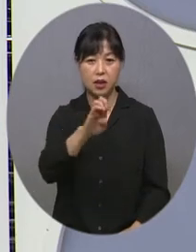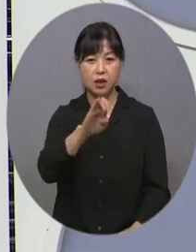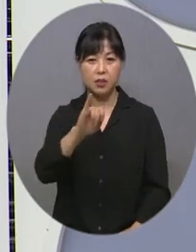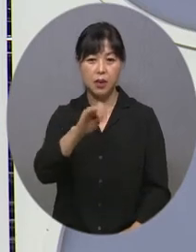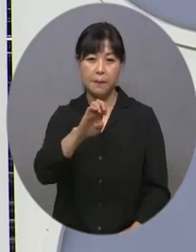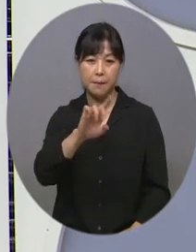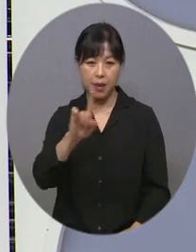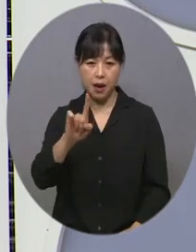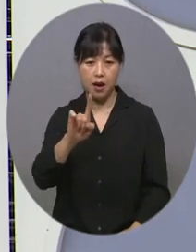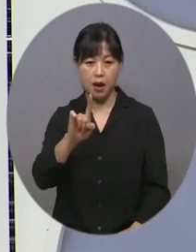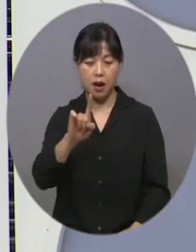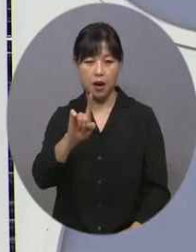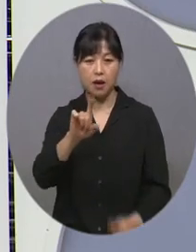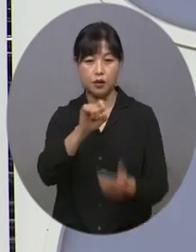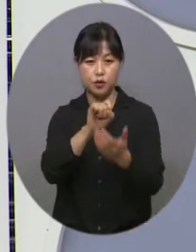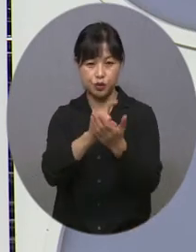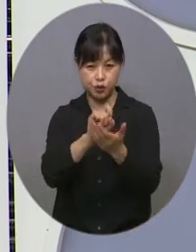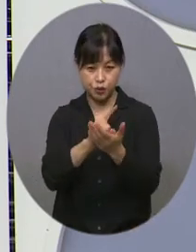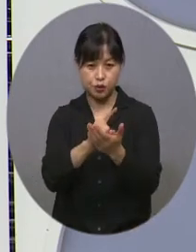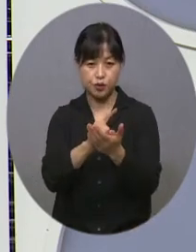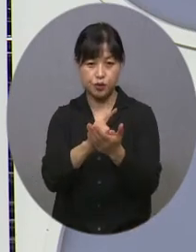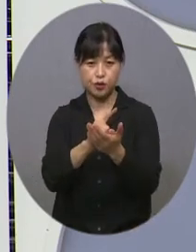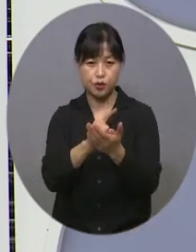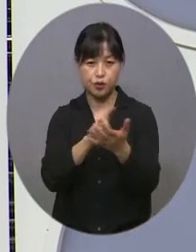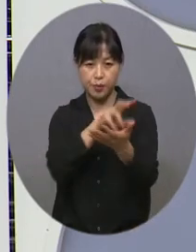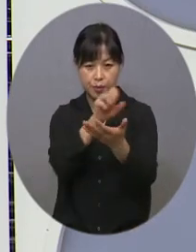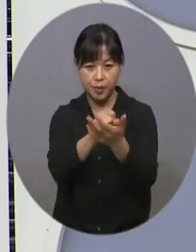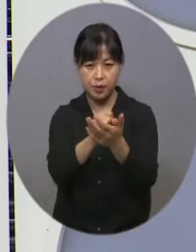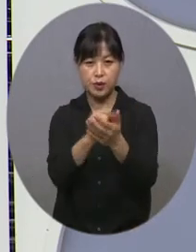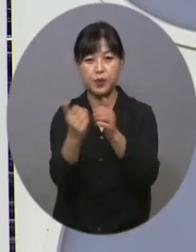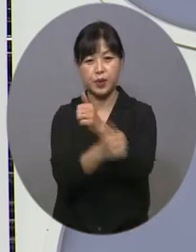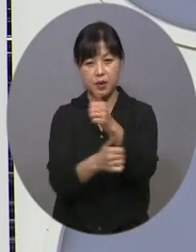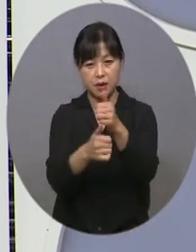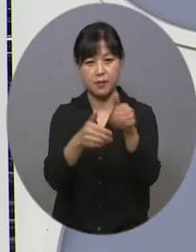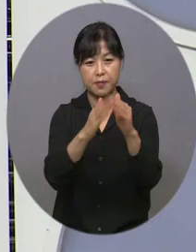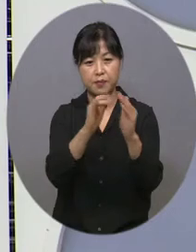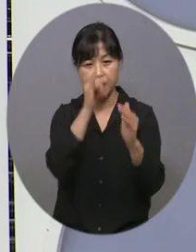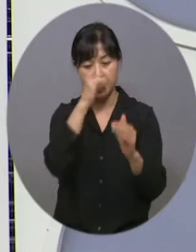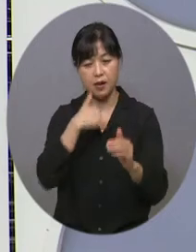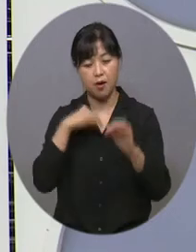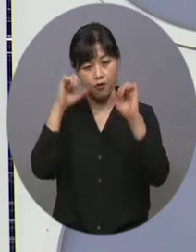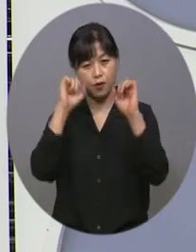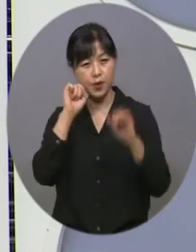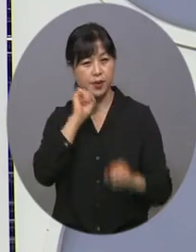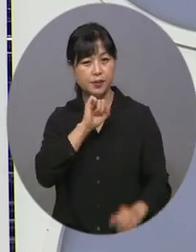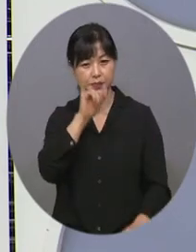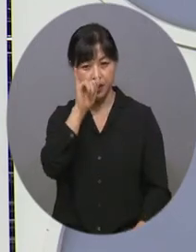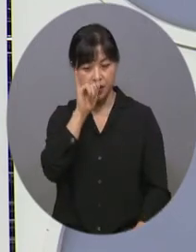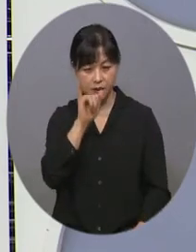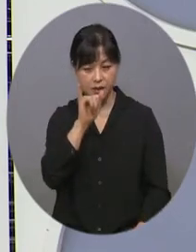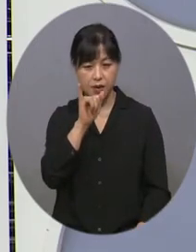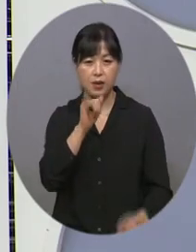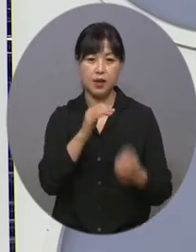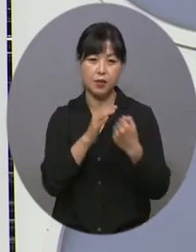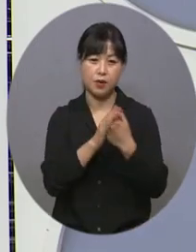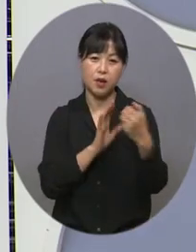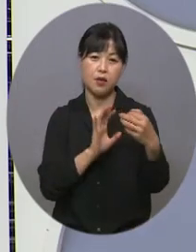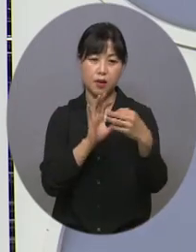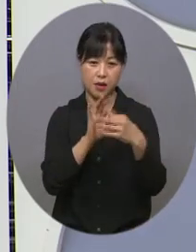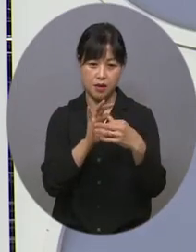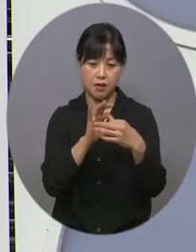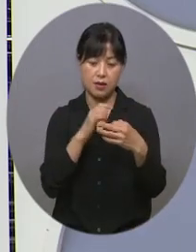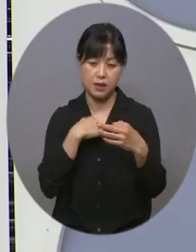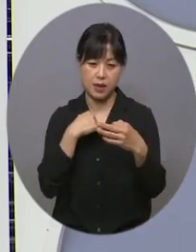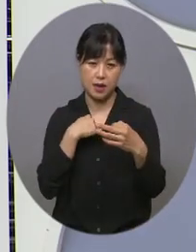생겼어요. 그래서 제가 거기 이제 제가 이제 운동도 좋아하고 것도 있지만 하여간 어떻게 연휴가 돼서 그쪽에